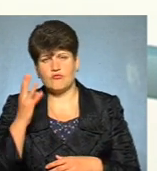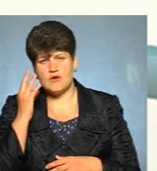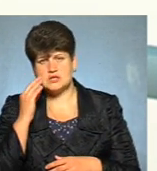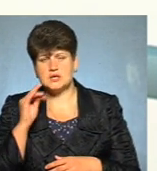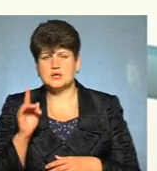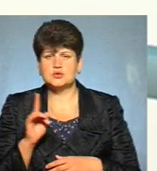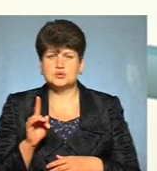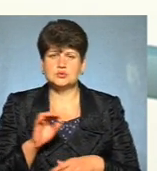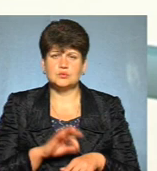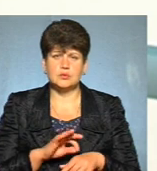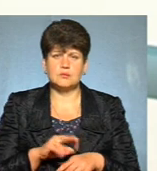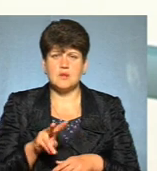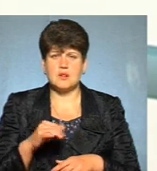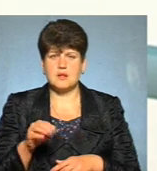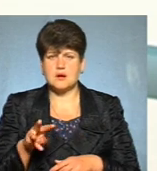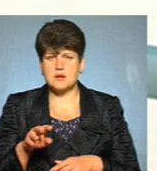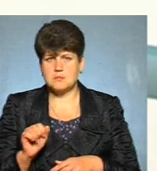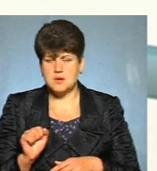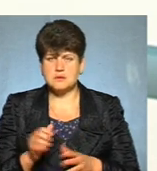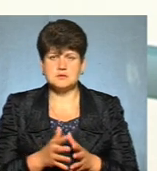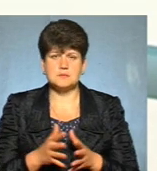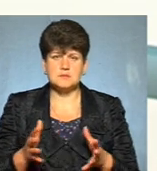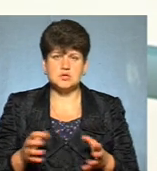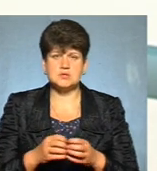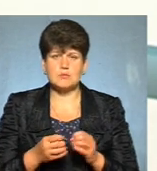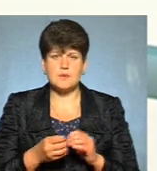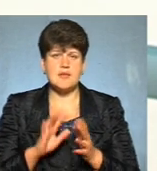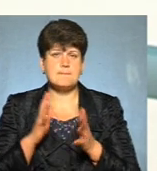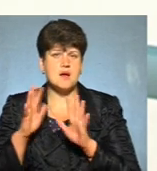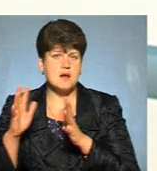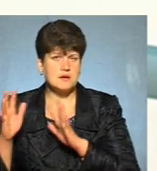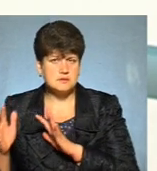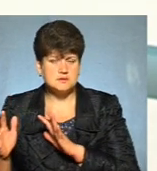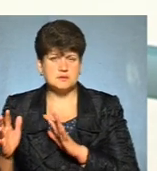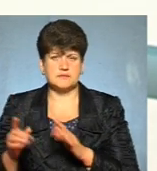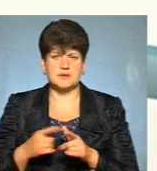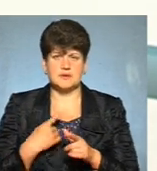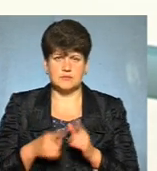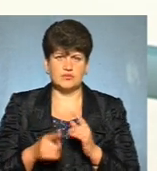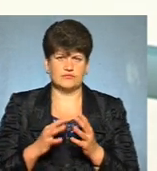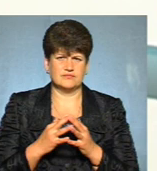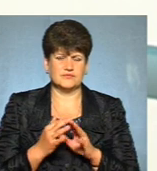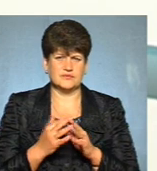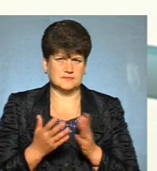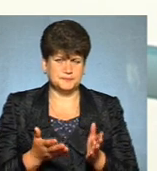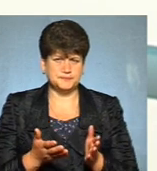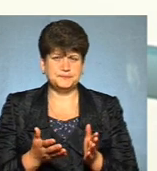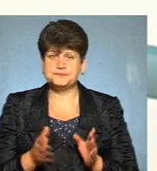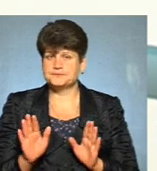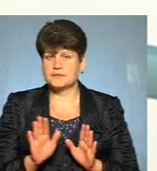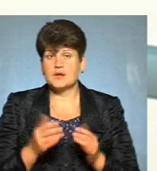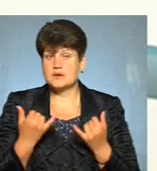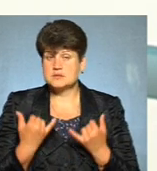ж хвороба Лайма – це більше проблема лісівників чи людей сільської місцевості, то